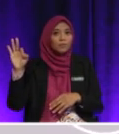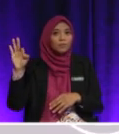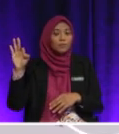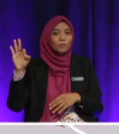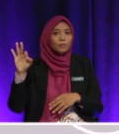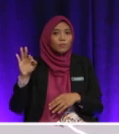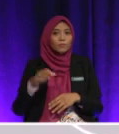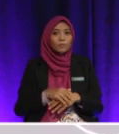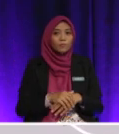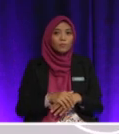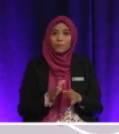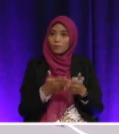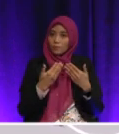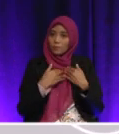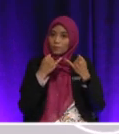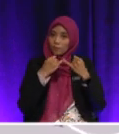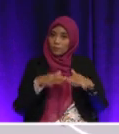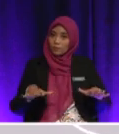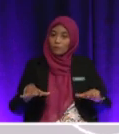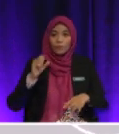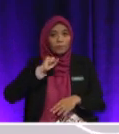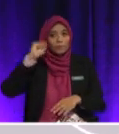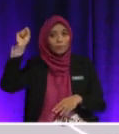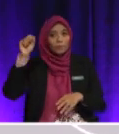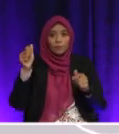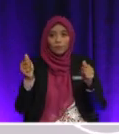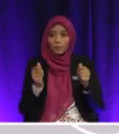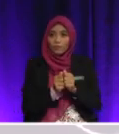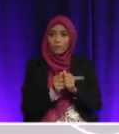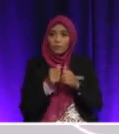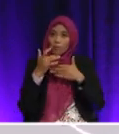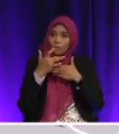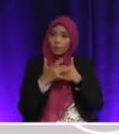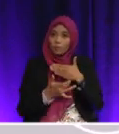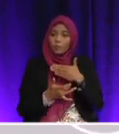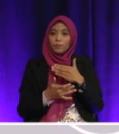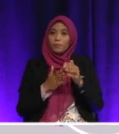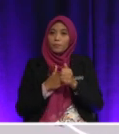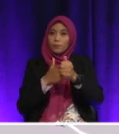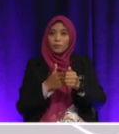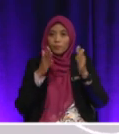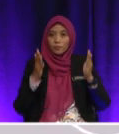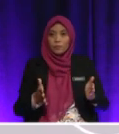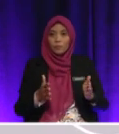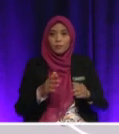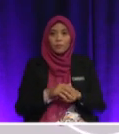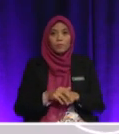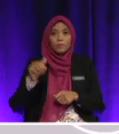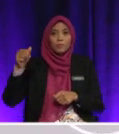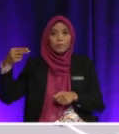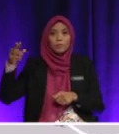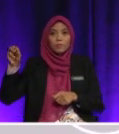salam sejahtera Merdeka dengan darah pemimpin Kita saudara Ahmad telah